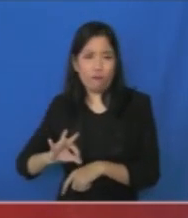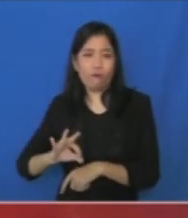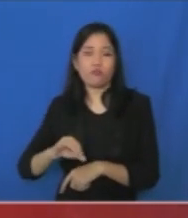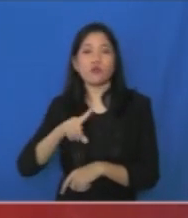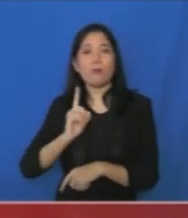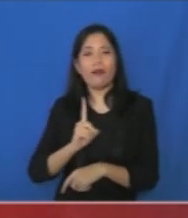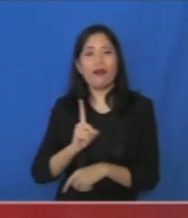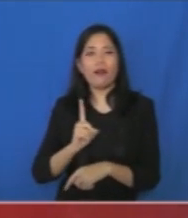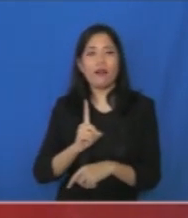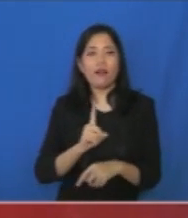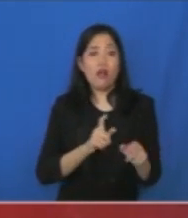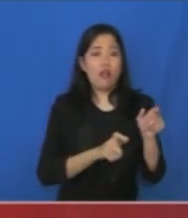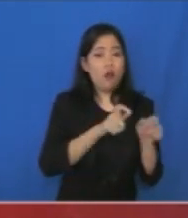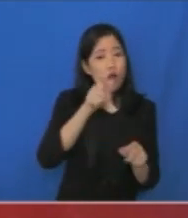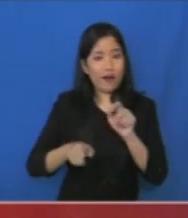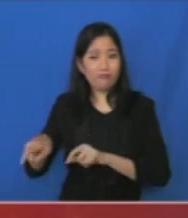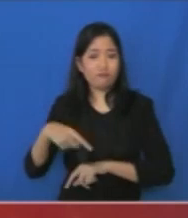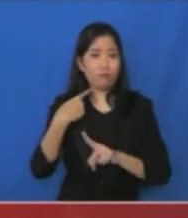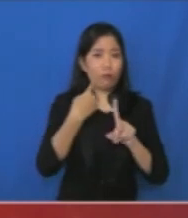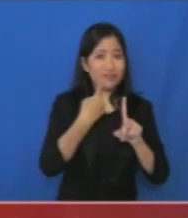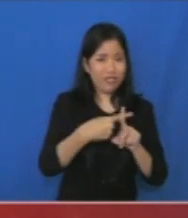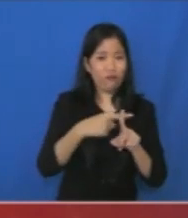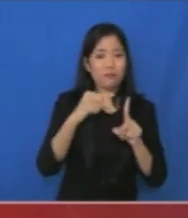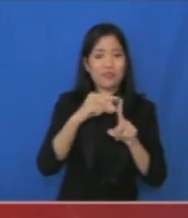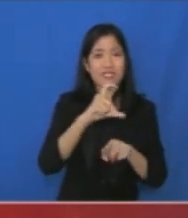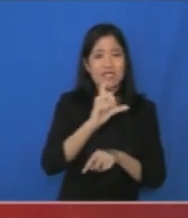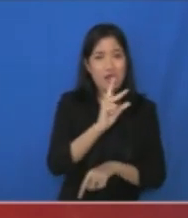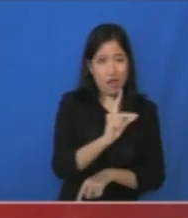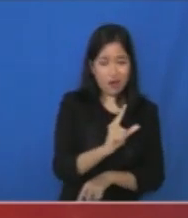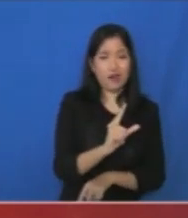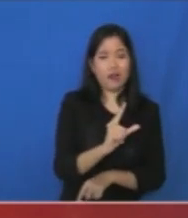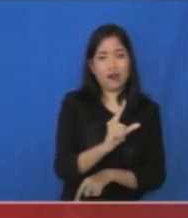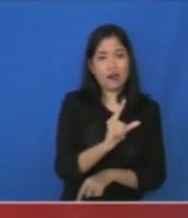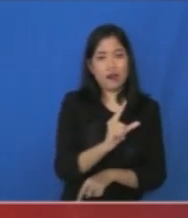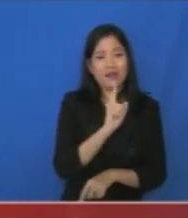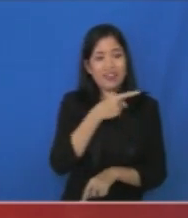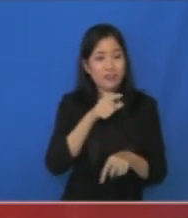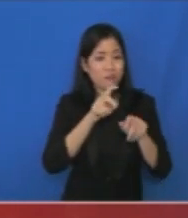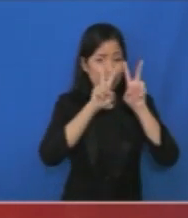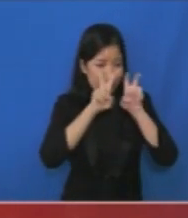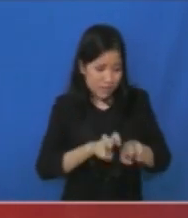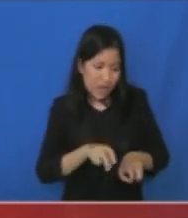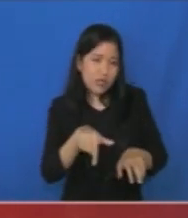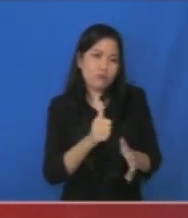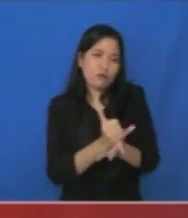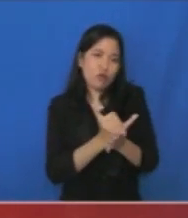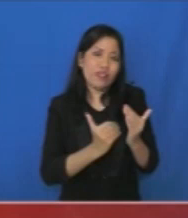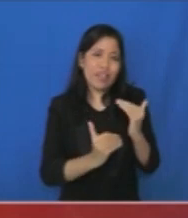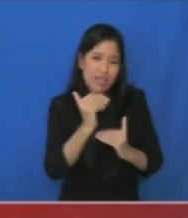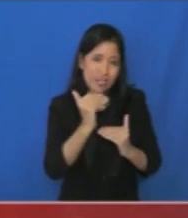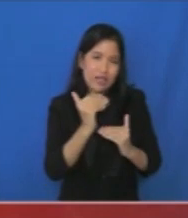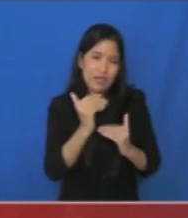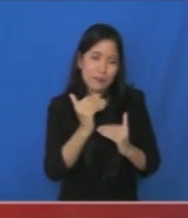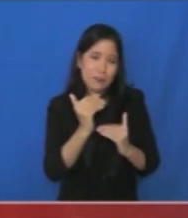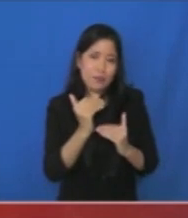persentase positif BCR dari pemeriksaan yang dilakukan relatif tinggi karena